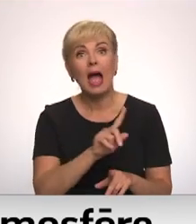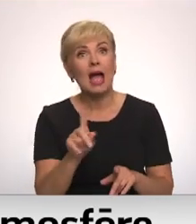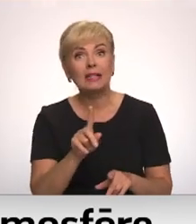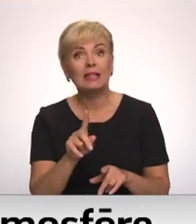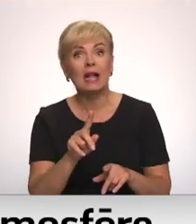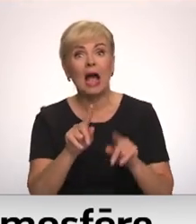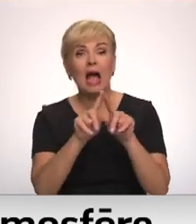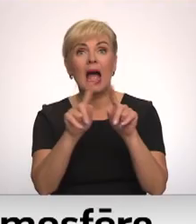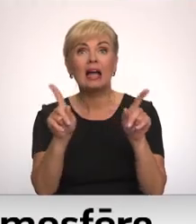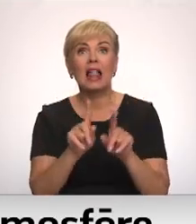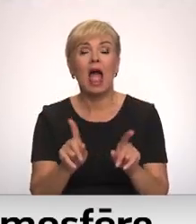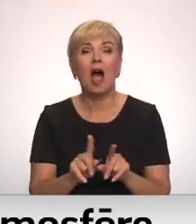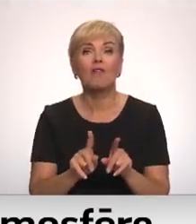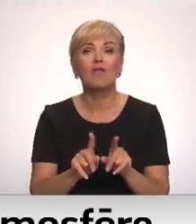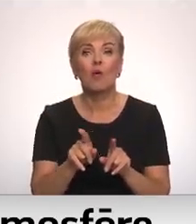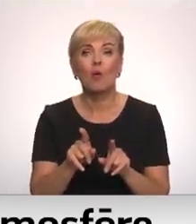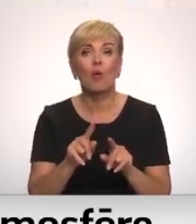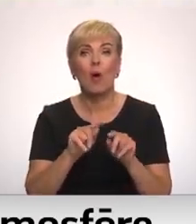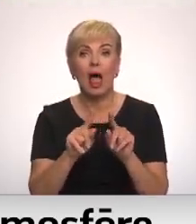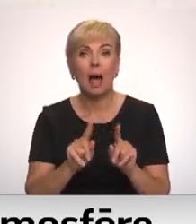kļavu lapiņa apakšā parādi. Jā,